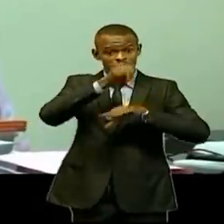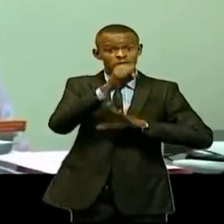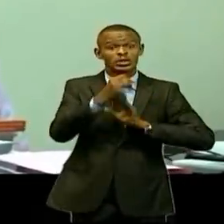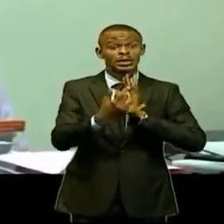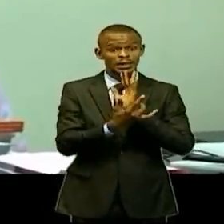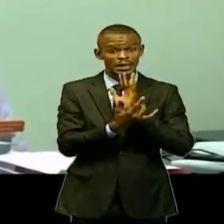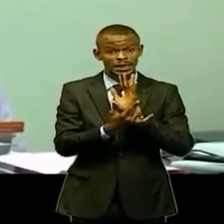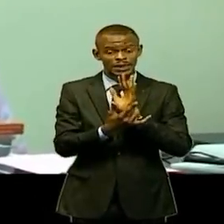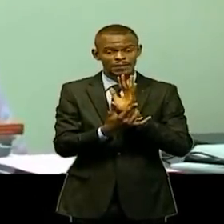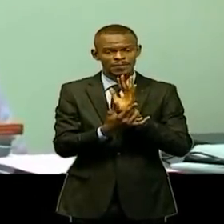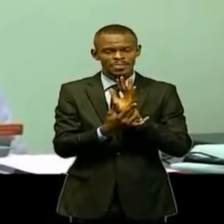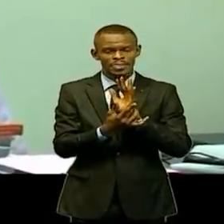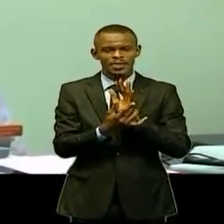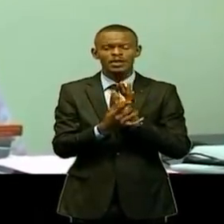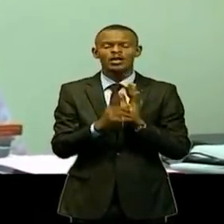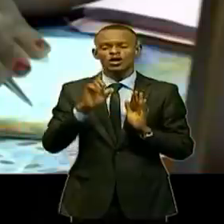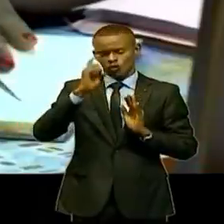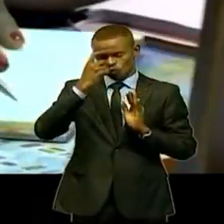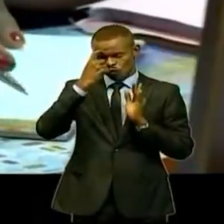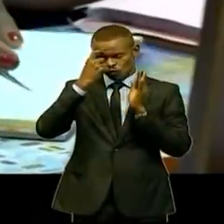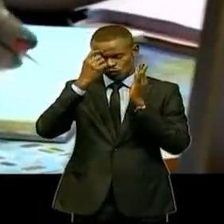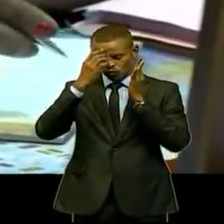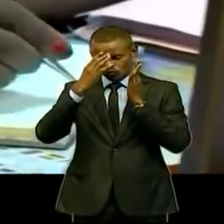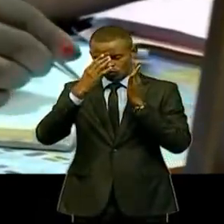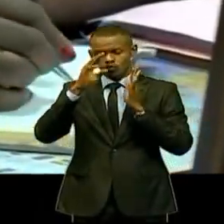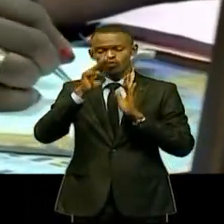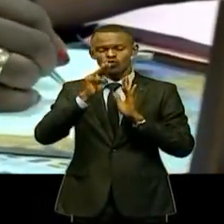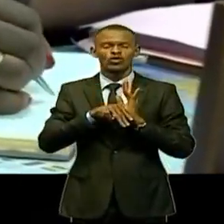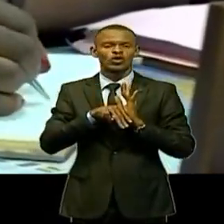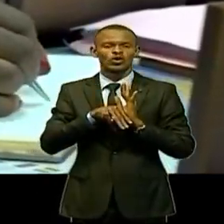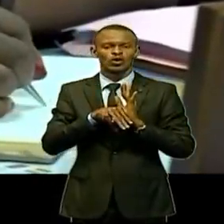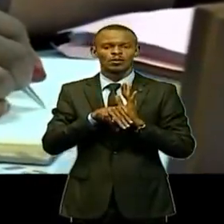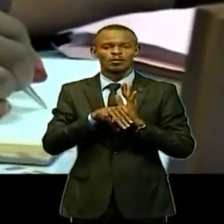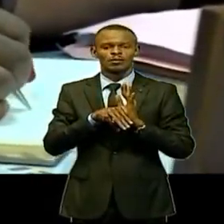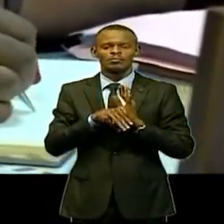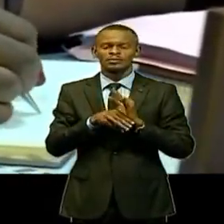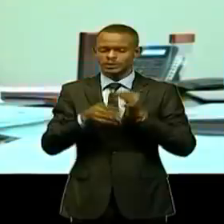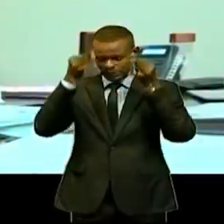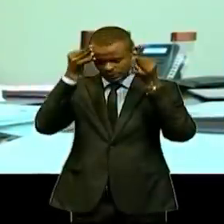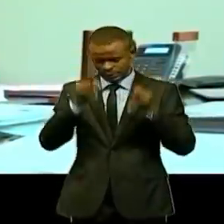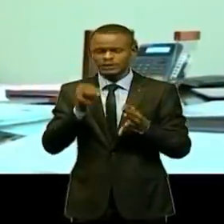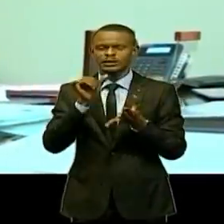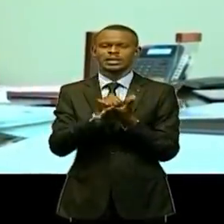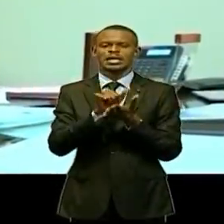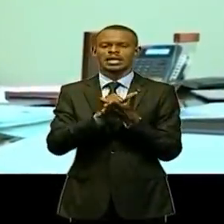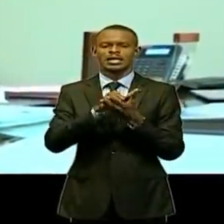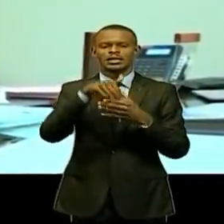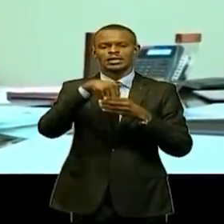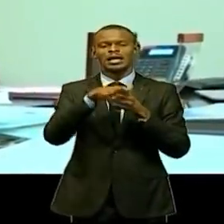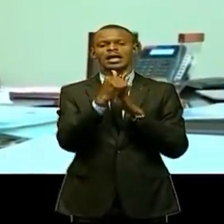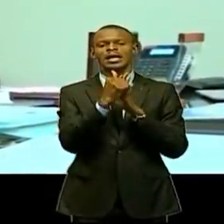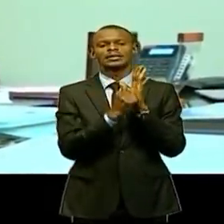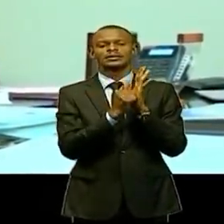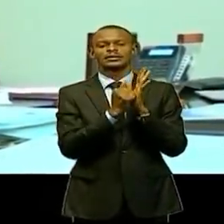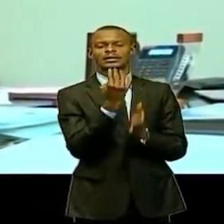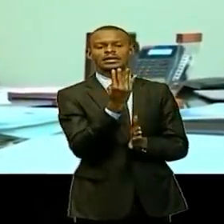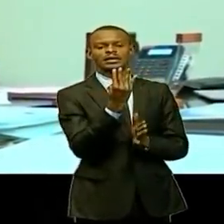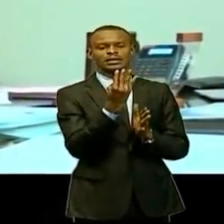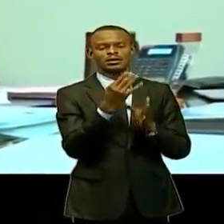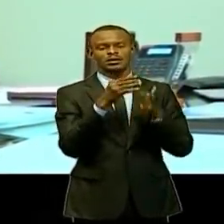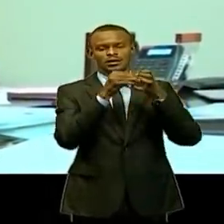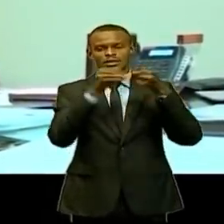dont l'engagement du gouvernement est clairement stipulé à l'article 4, alinéa 3 du protocole